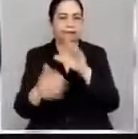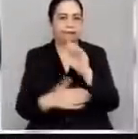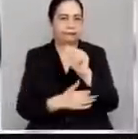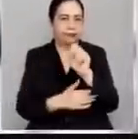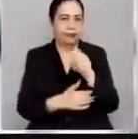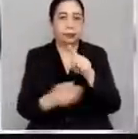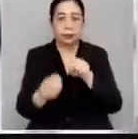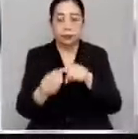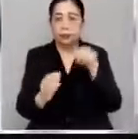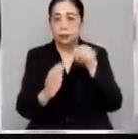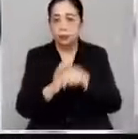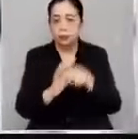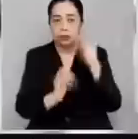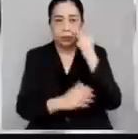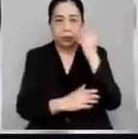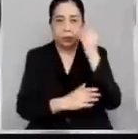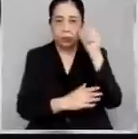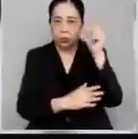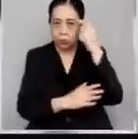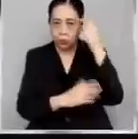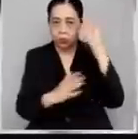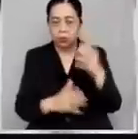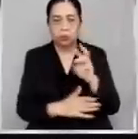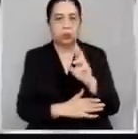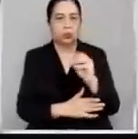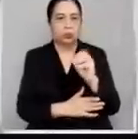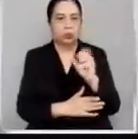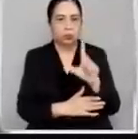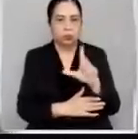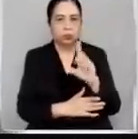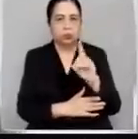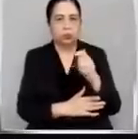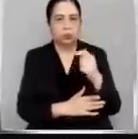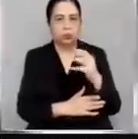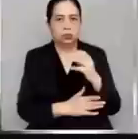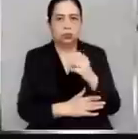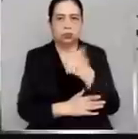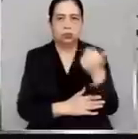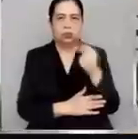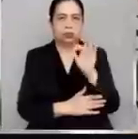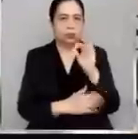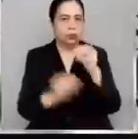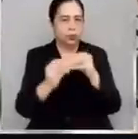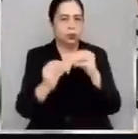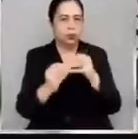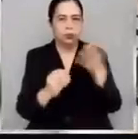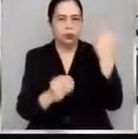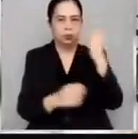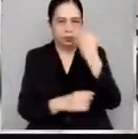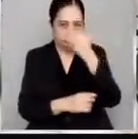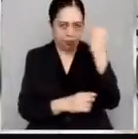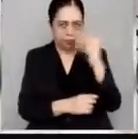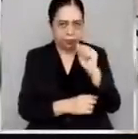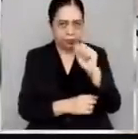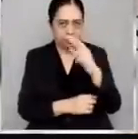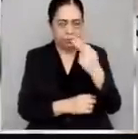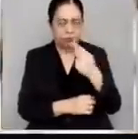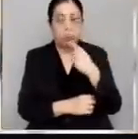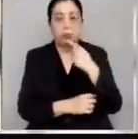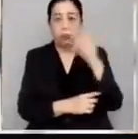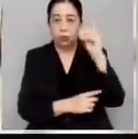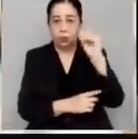pagpaslang kay Negros Oriental Governor Roel De Gamo at siyam na iba pa noong Marso. Sabi ni Justice Secretary Jesus Crispin